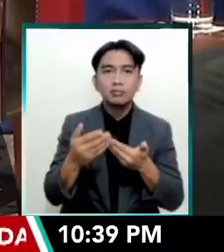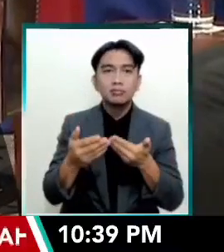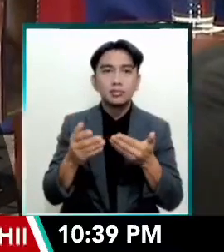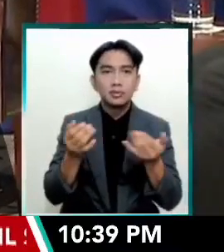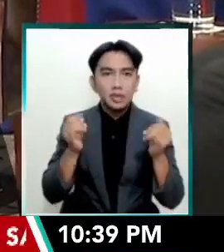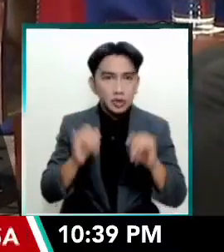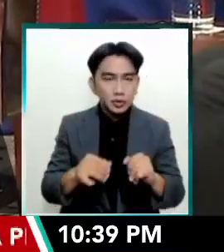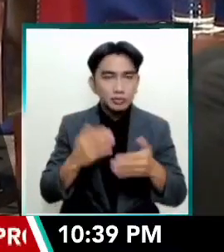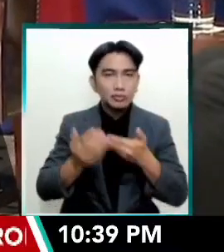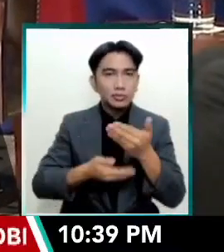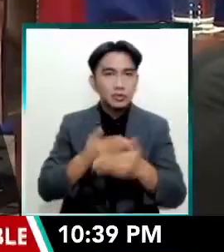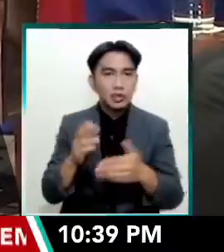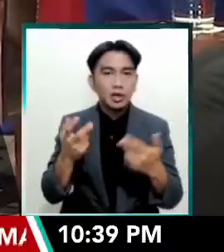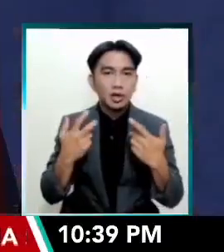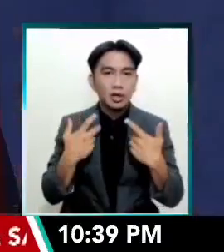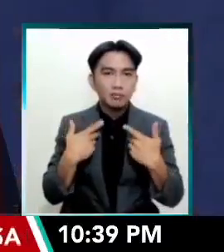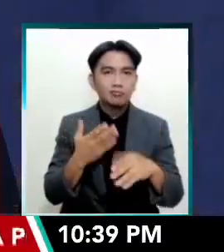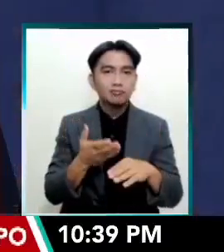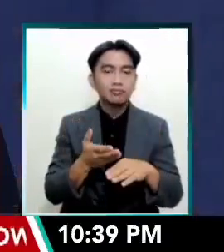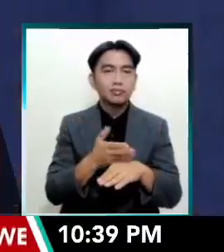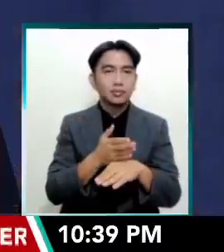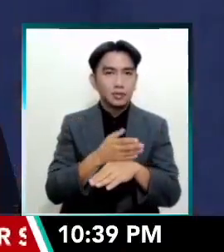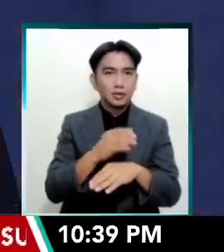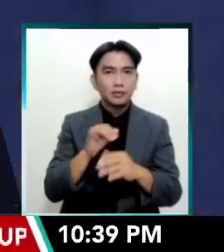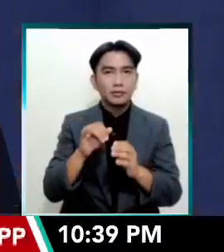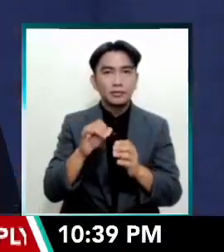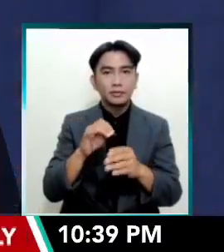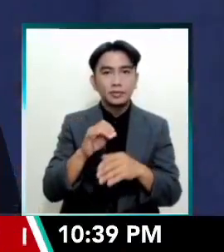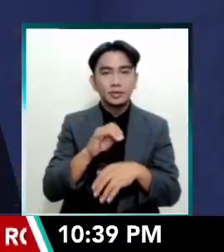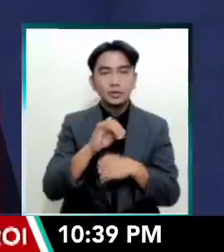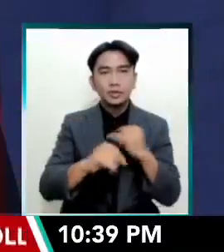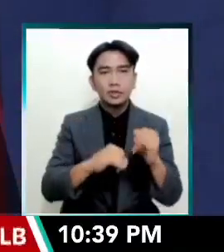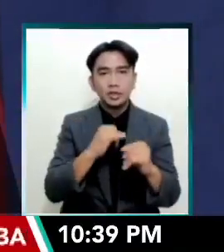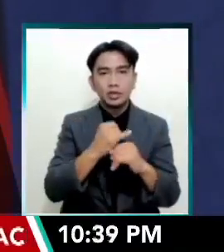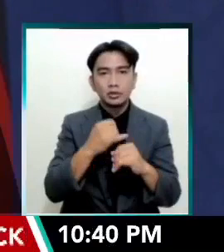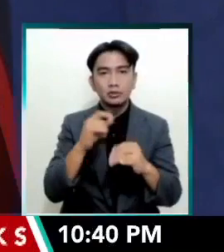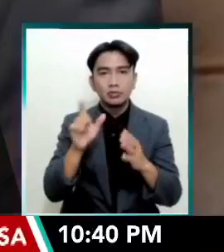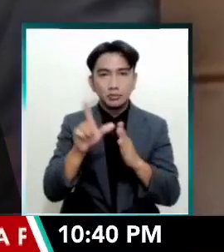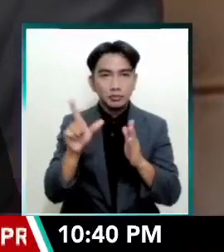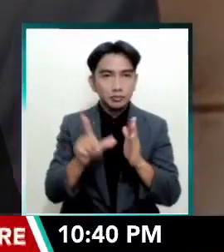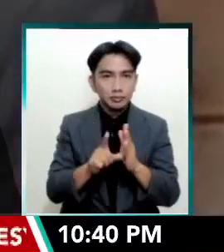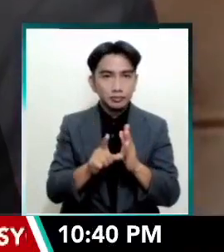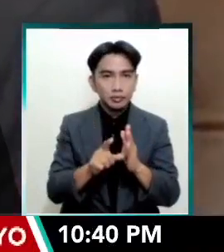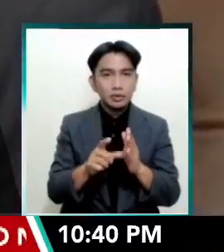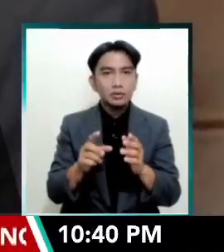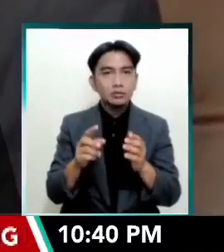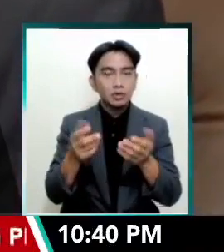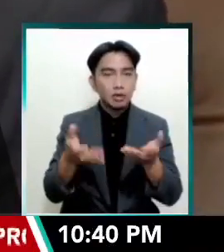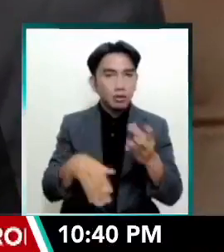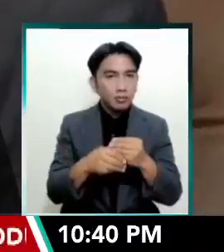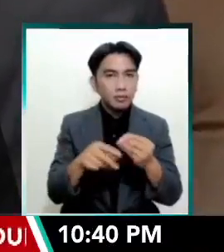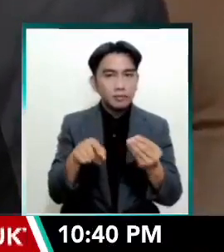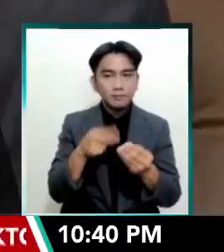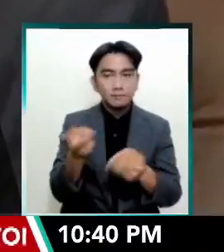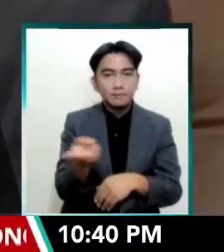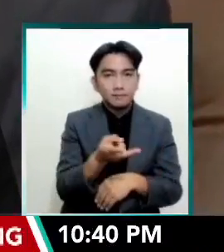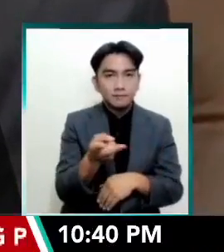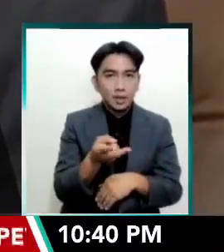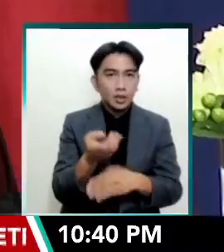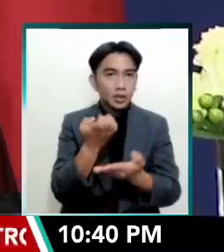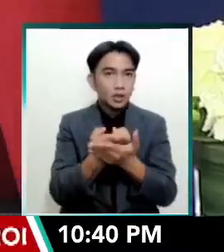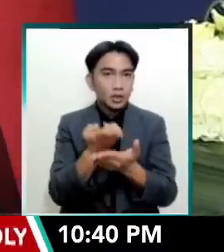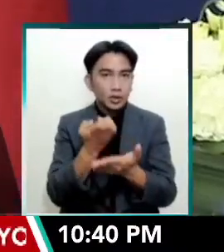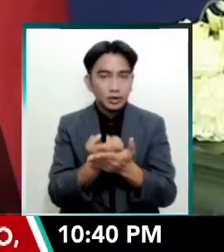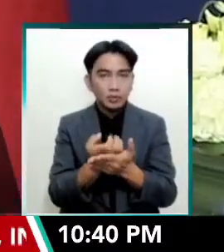ang international law. Pag-uusapan din ang pagpapalakas ng alyansa sa usaping pang-ekonomiya, human rights